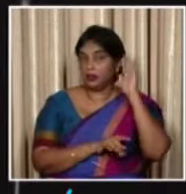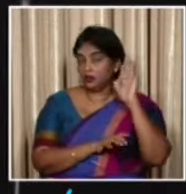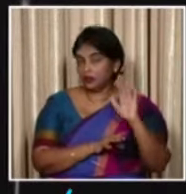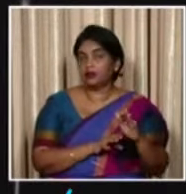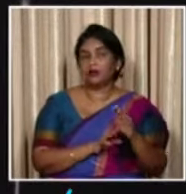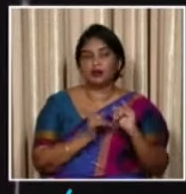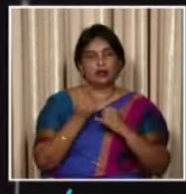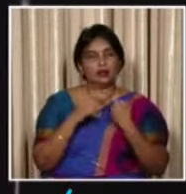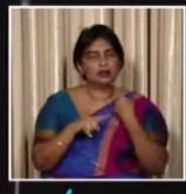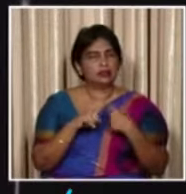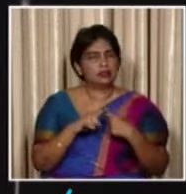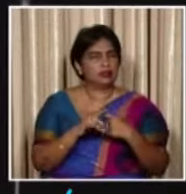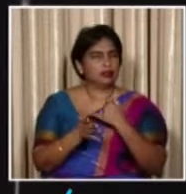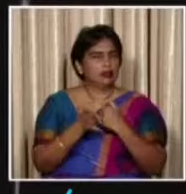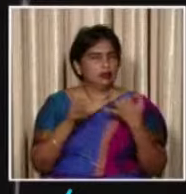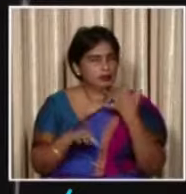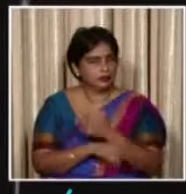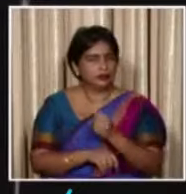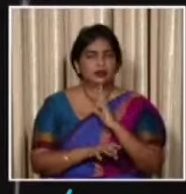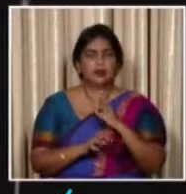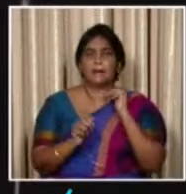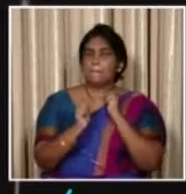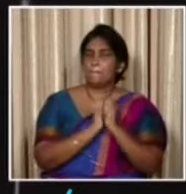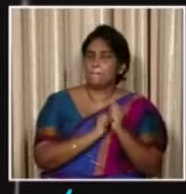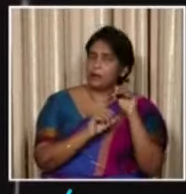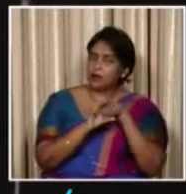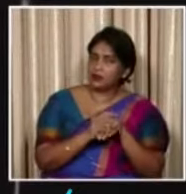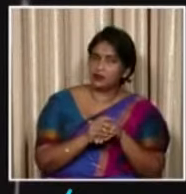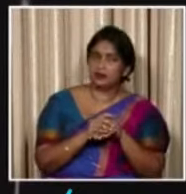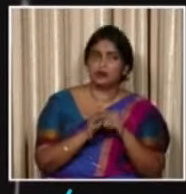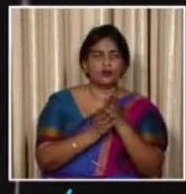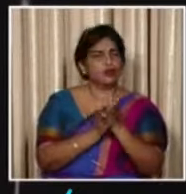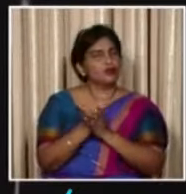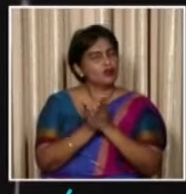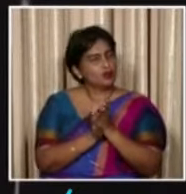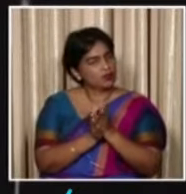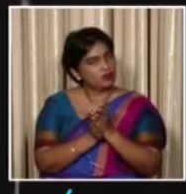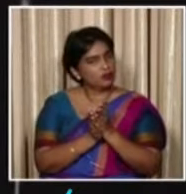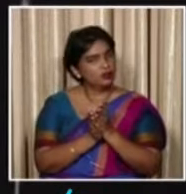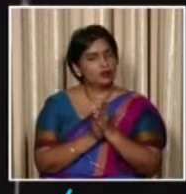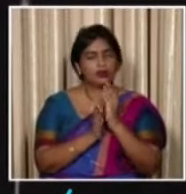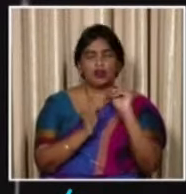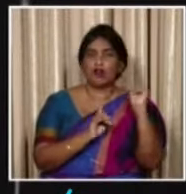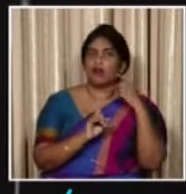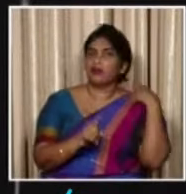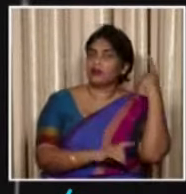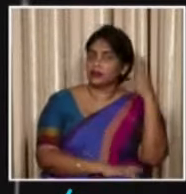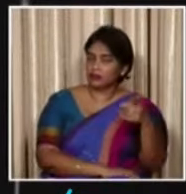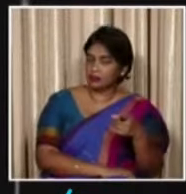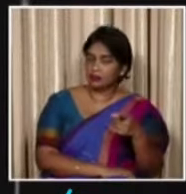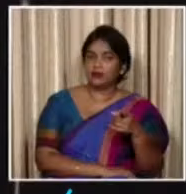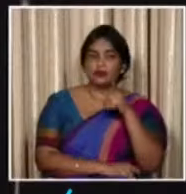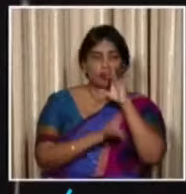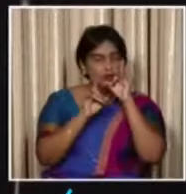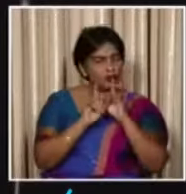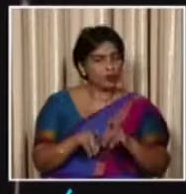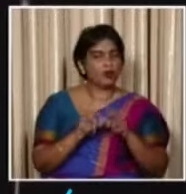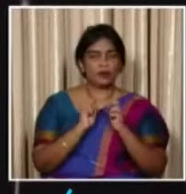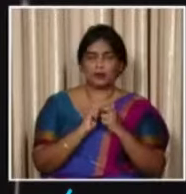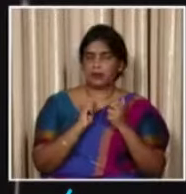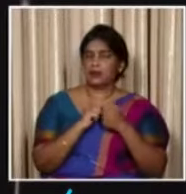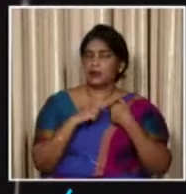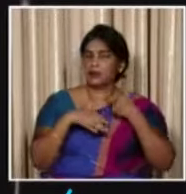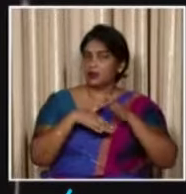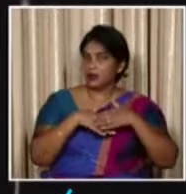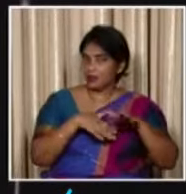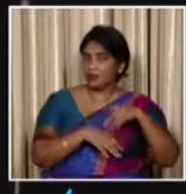නිර්ලිංගික හිංසනයට පත් වෙනවා බස් රථයක යනකොට දුම්රියක යනකොට කාර්යාල වලට යනකොට මෙන්න මේ වලට හිංසාවට පත් වෙන